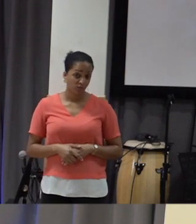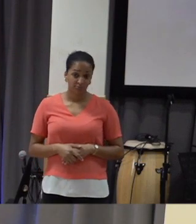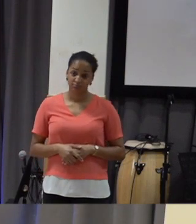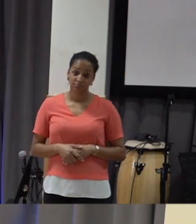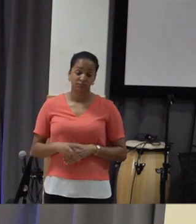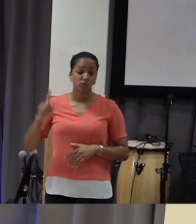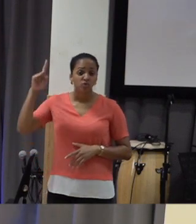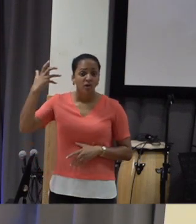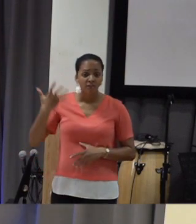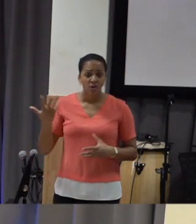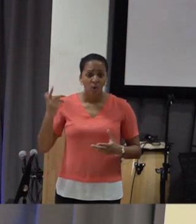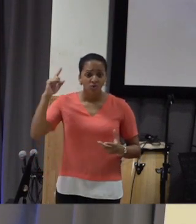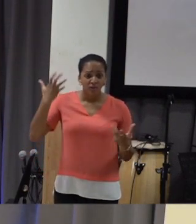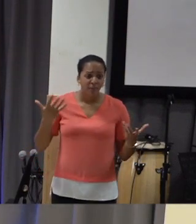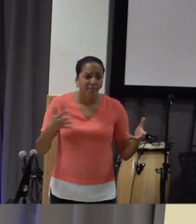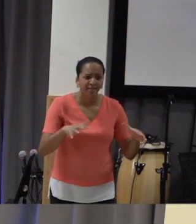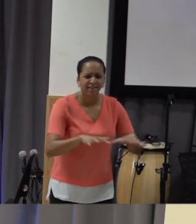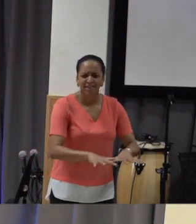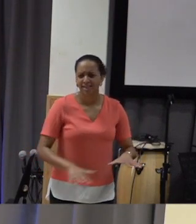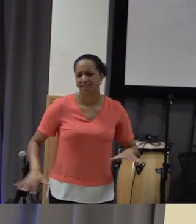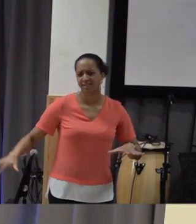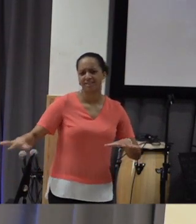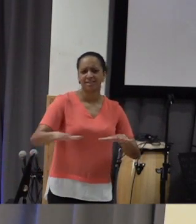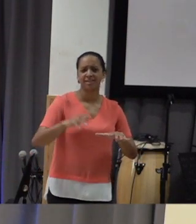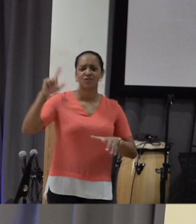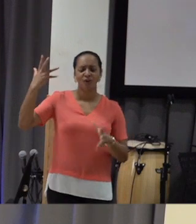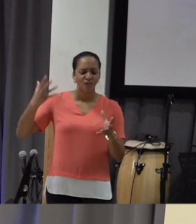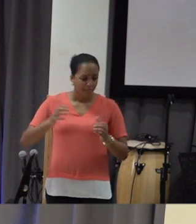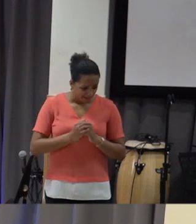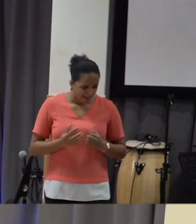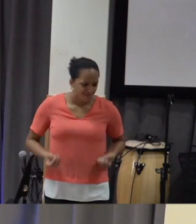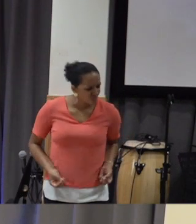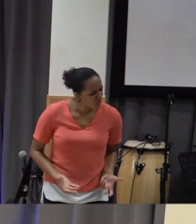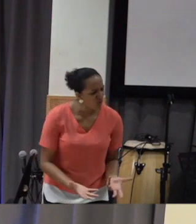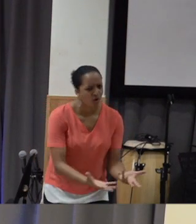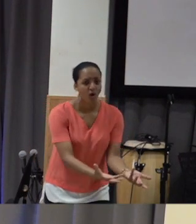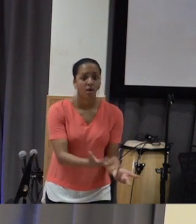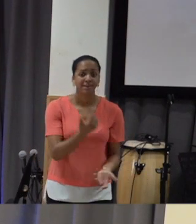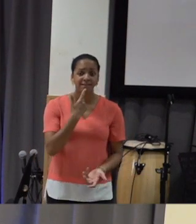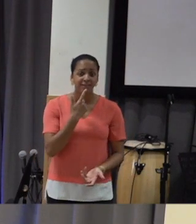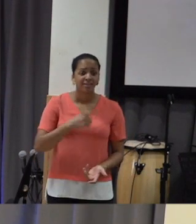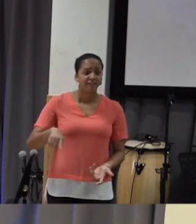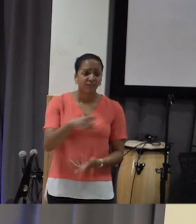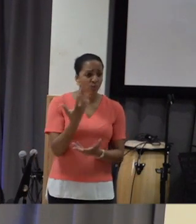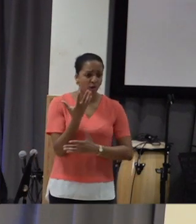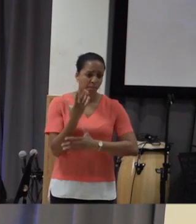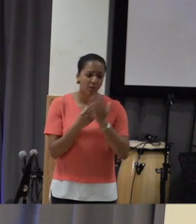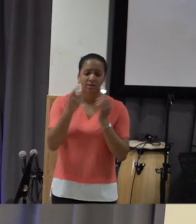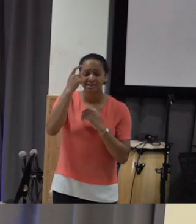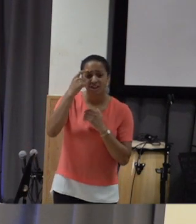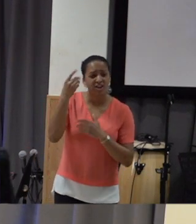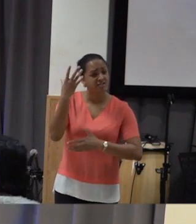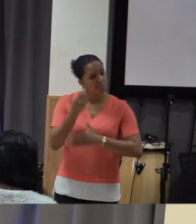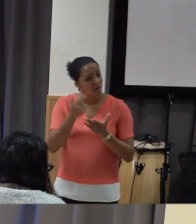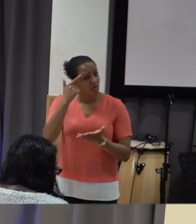de te bénir, c'est de répondre à tes prières. Et s'il ne répond pas à tes prières, c'est soit parce que tu ne pardonnes pas, soit parce que tu manques de sagesse, soit parce que tu manques de